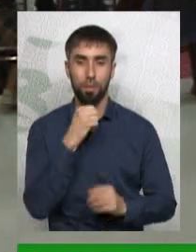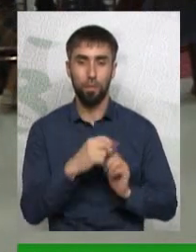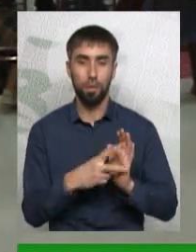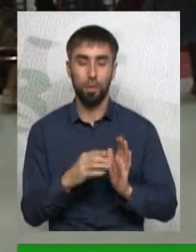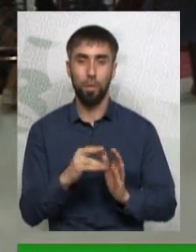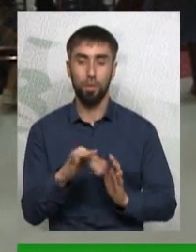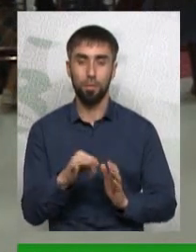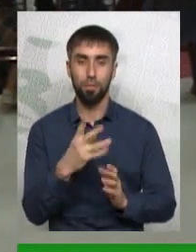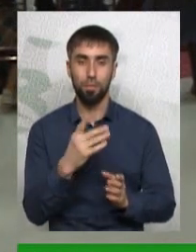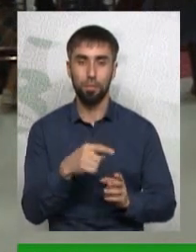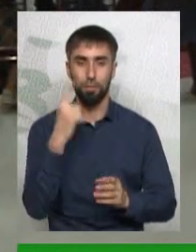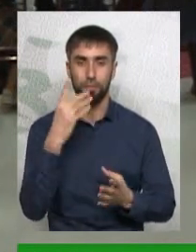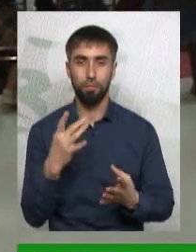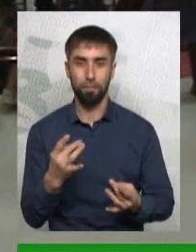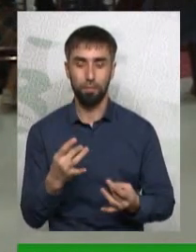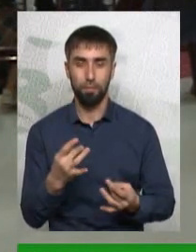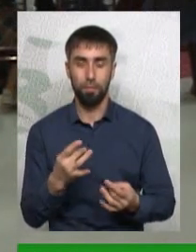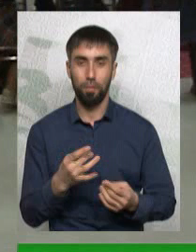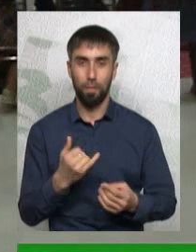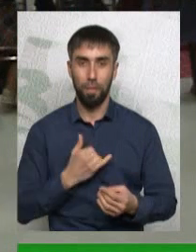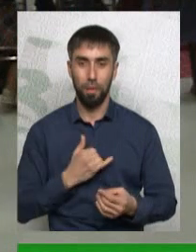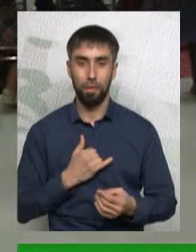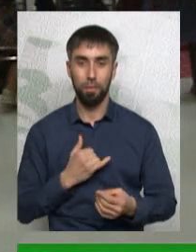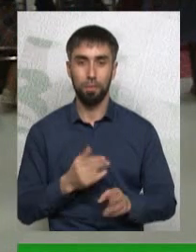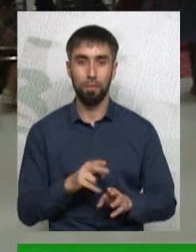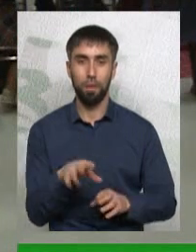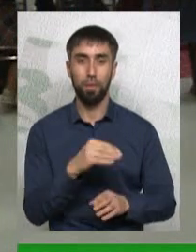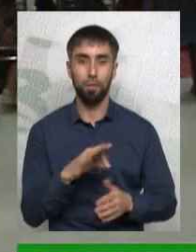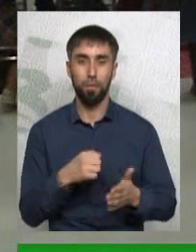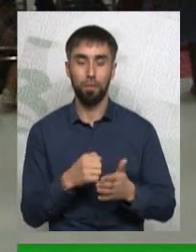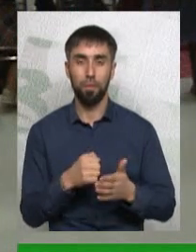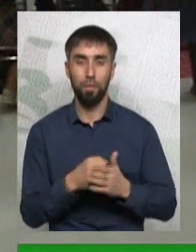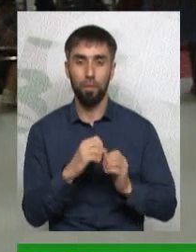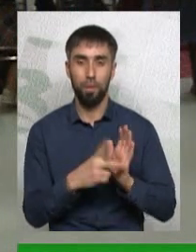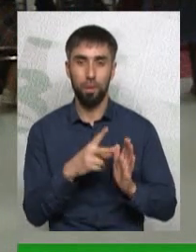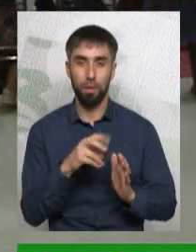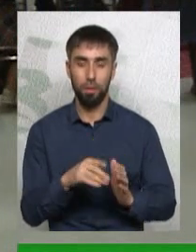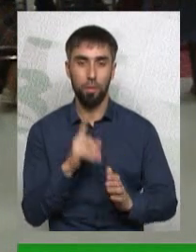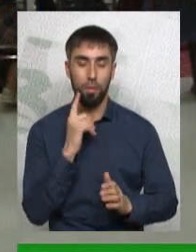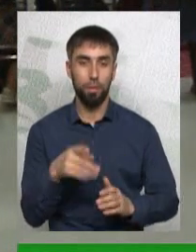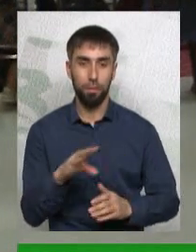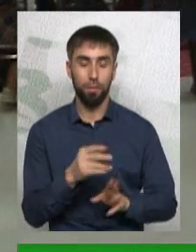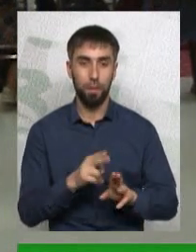более подвержены влиянию со стороны. У нас у несовершеннолетних более неокрепшая